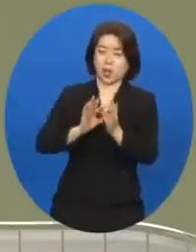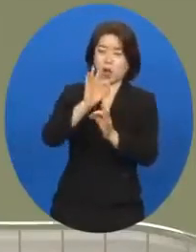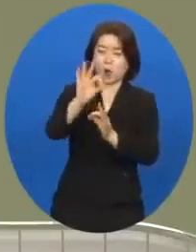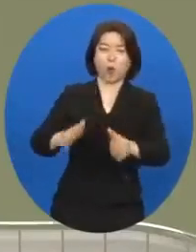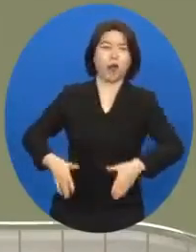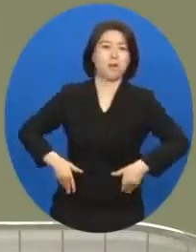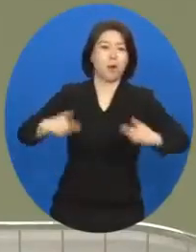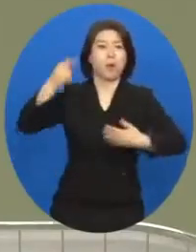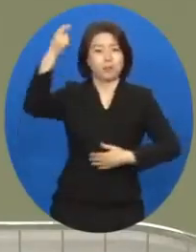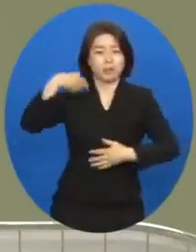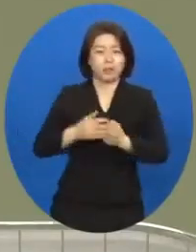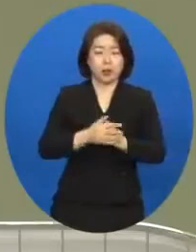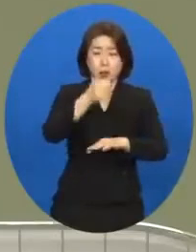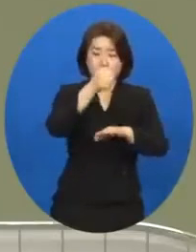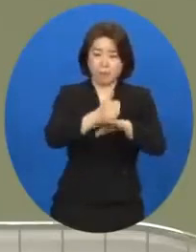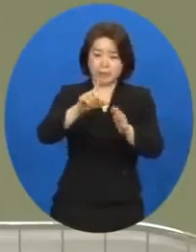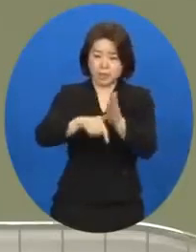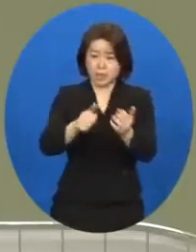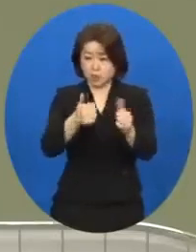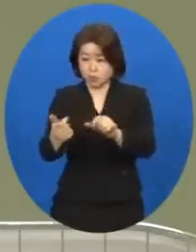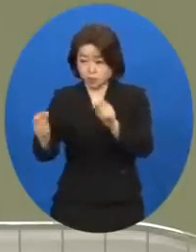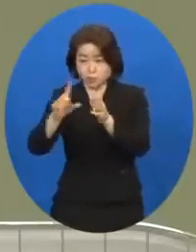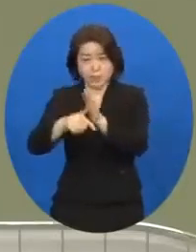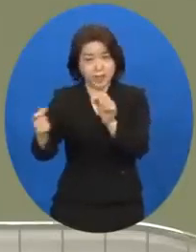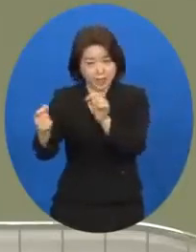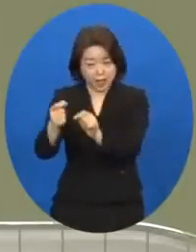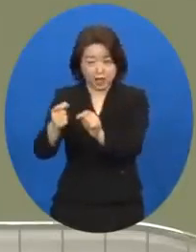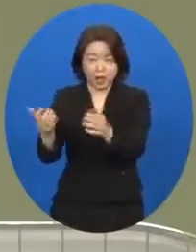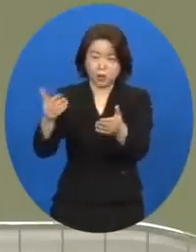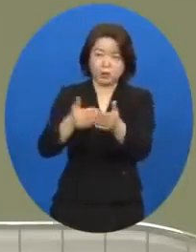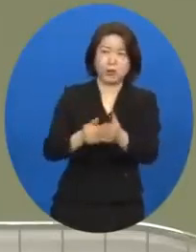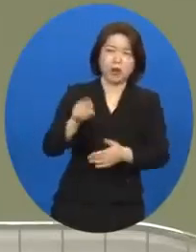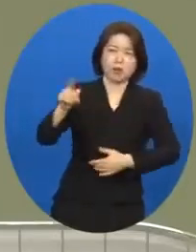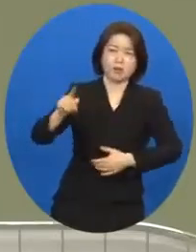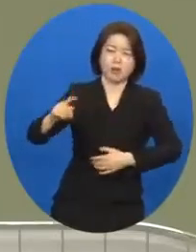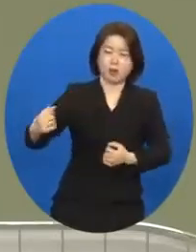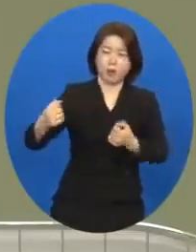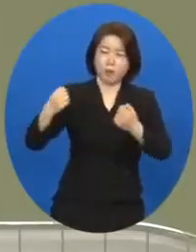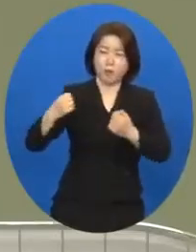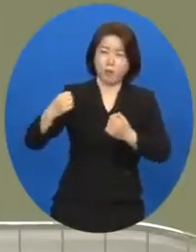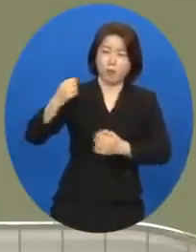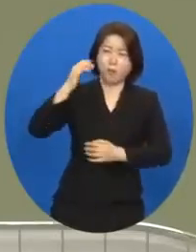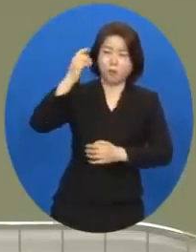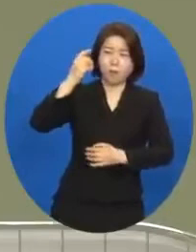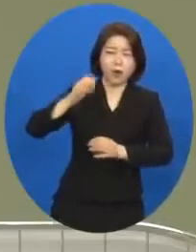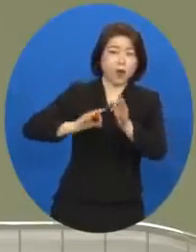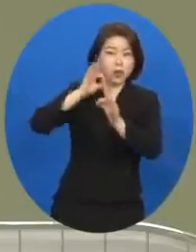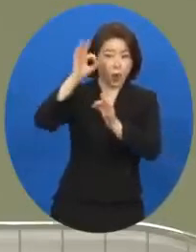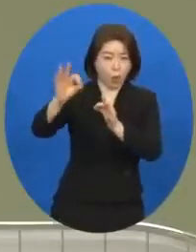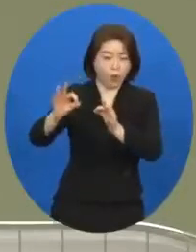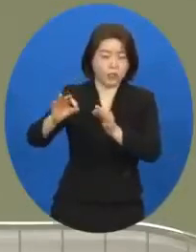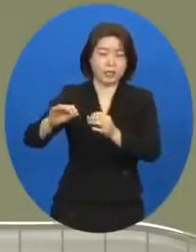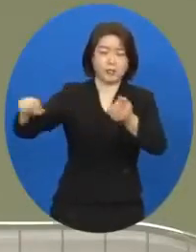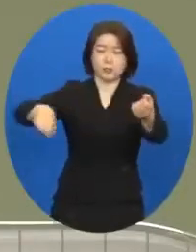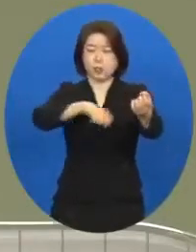느낀다. 마지막 시간이 가까울수록 저 우렁찬 영원이라고 하는 제목의